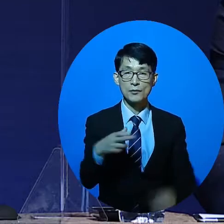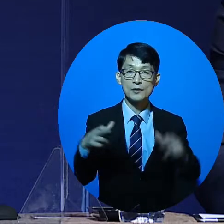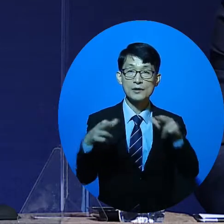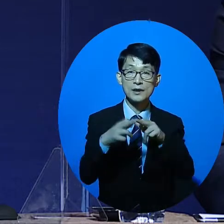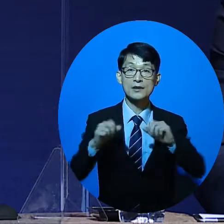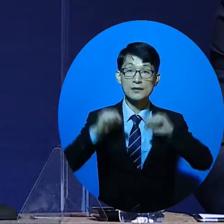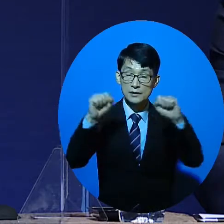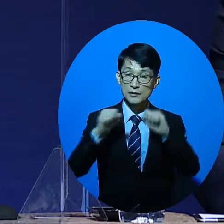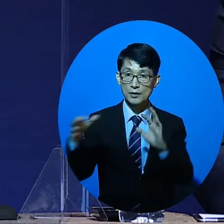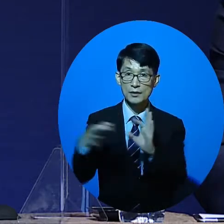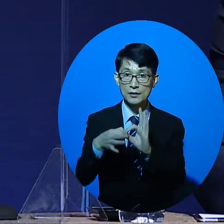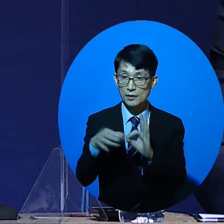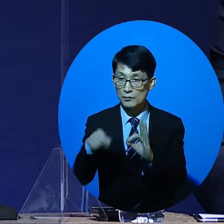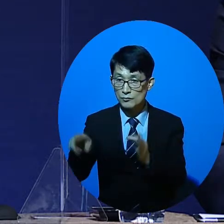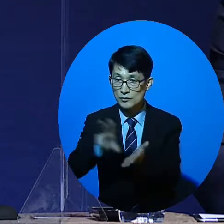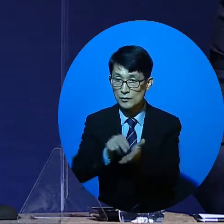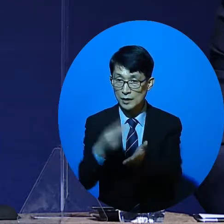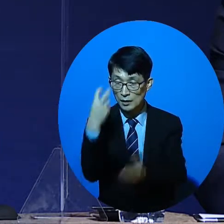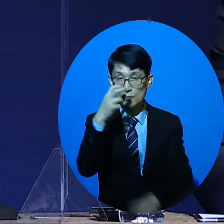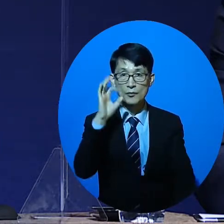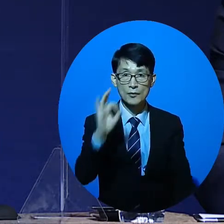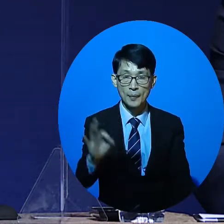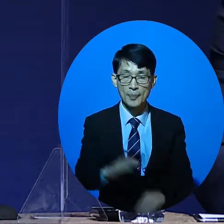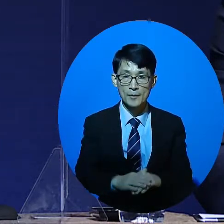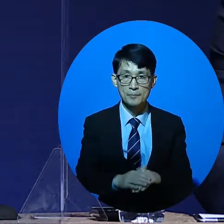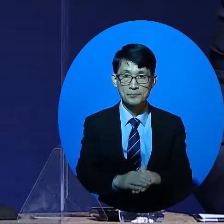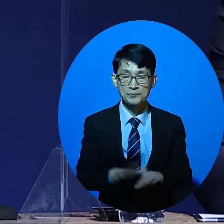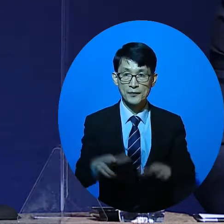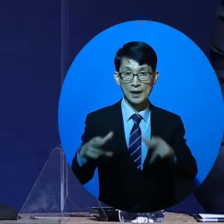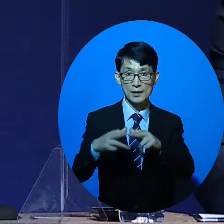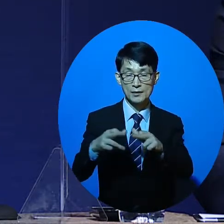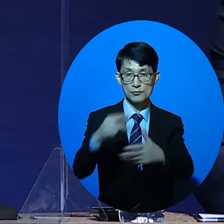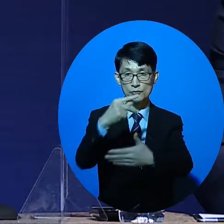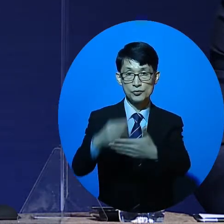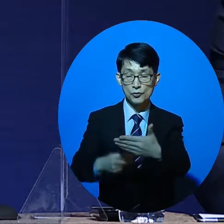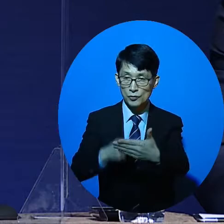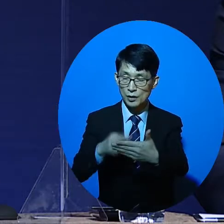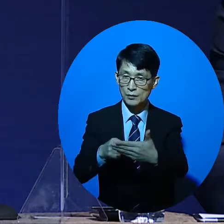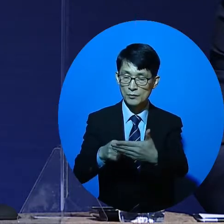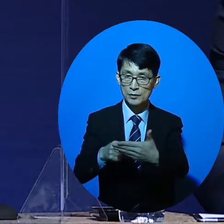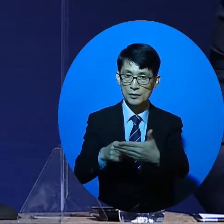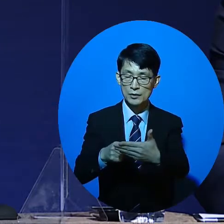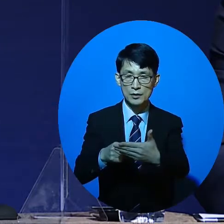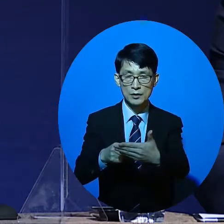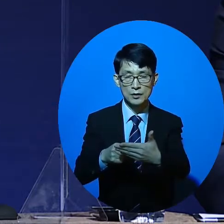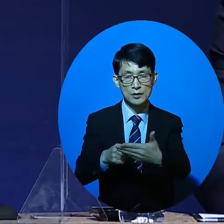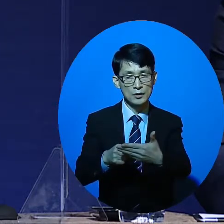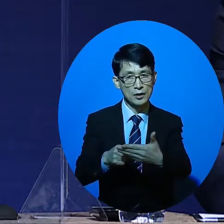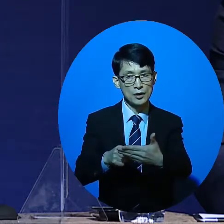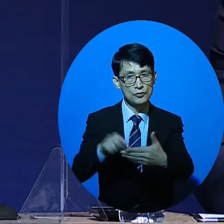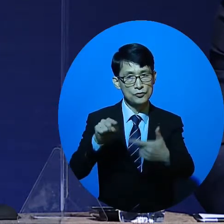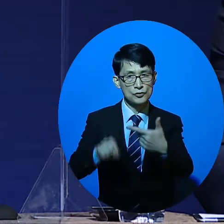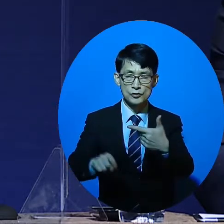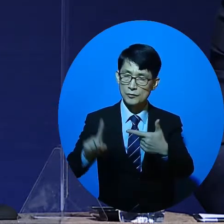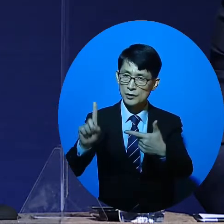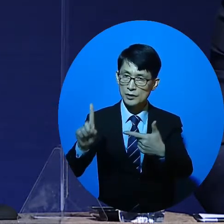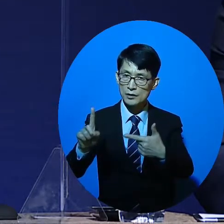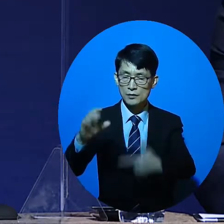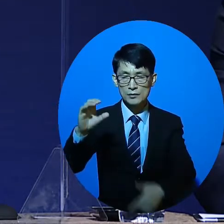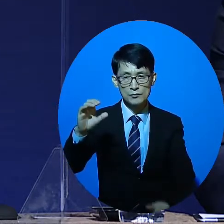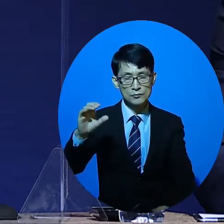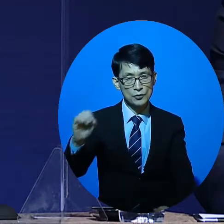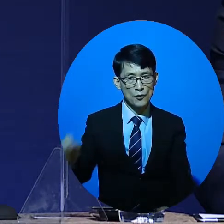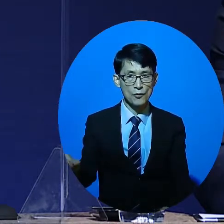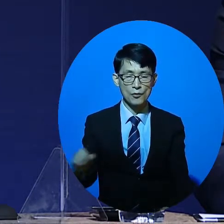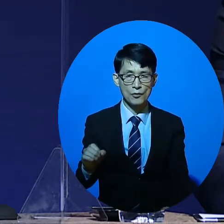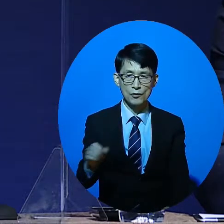보면 장애인 체육에 대해서 프로그램을 운영하는 게 한 76.1%라는 안 하고 있는